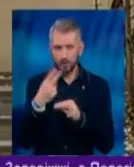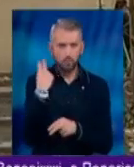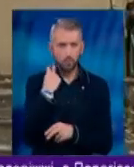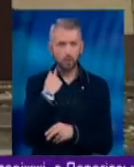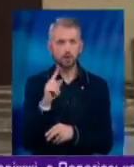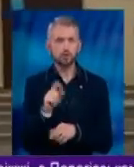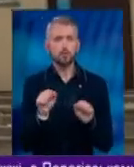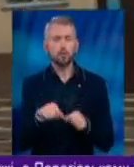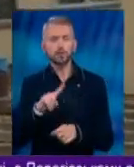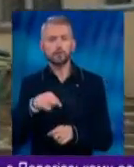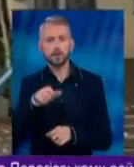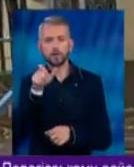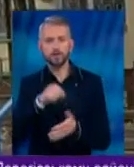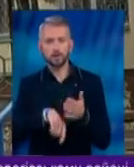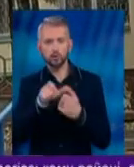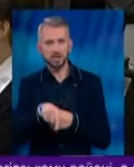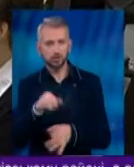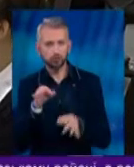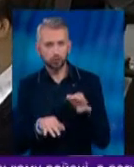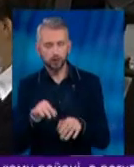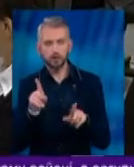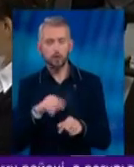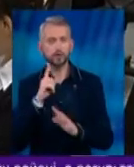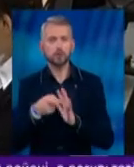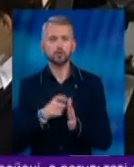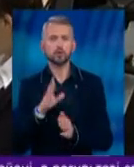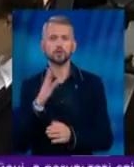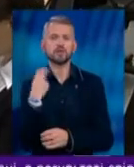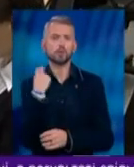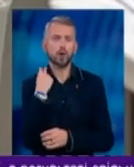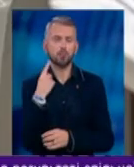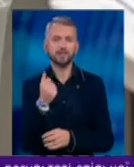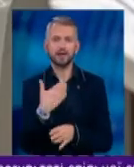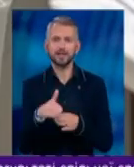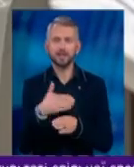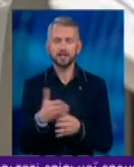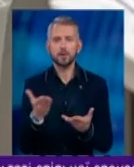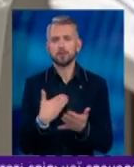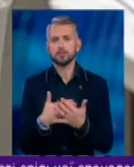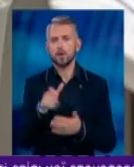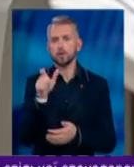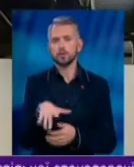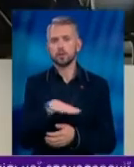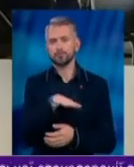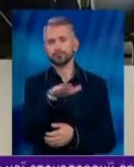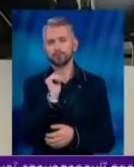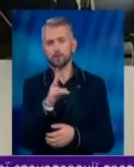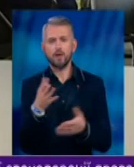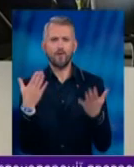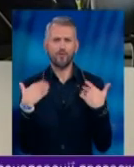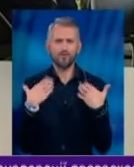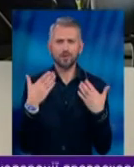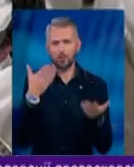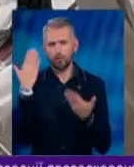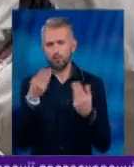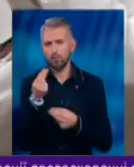Що може вимагати від людини суд? Також з'ясуємо, що буде з боргами, за кредитами, які, ну, скажімо, людина брала на відпочинок, на